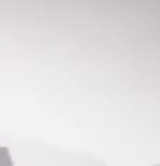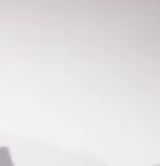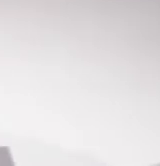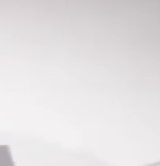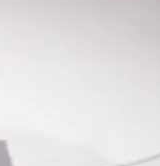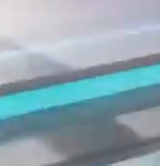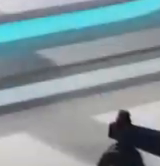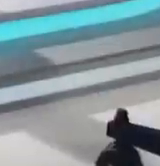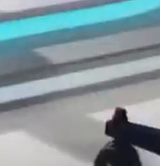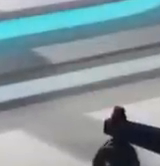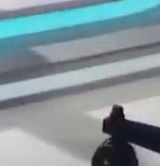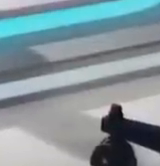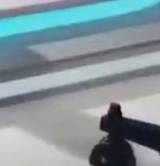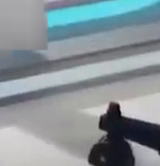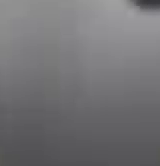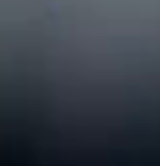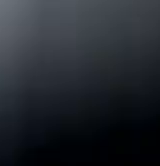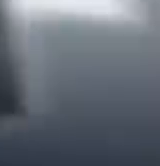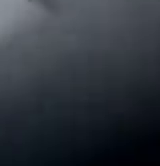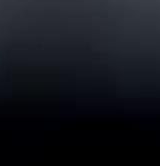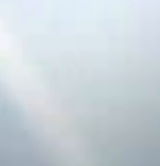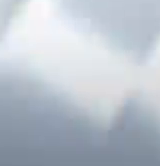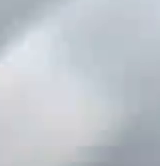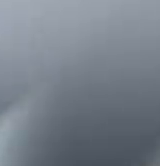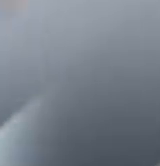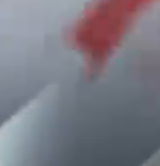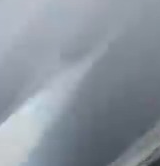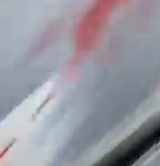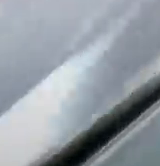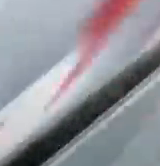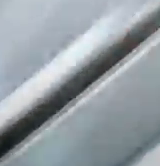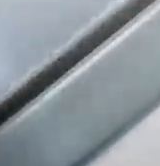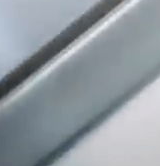Live mula sa GMA Network Center, ito ang 24 Oras.